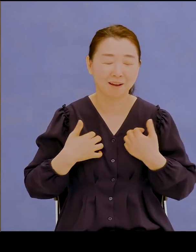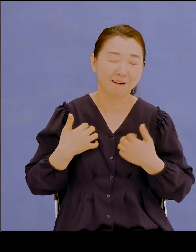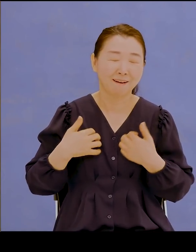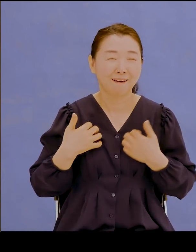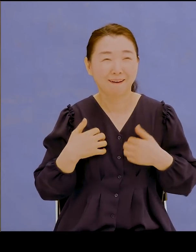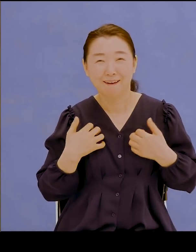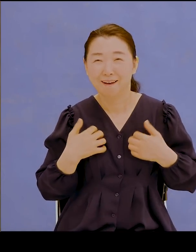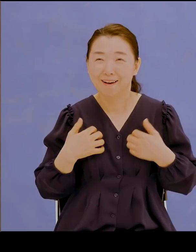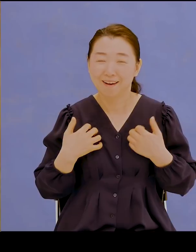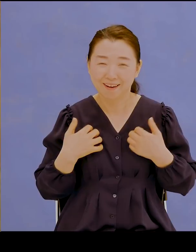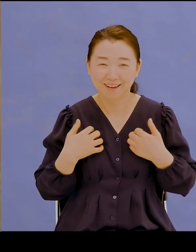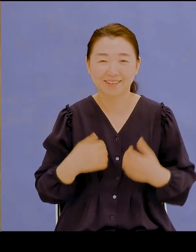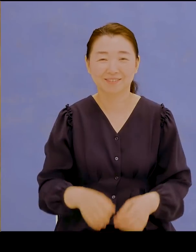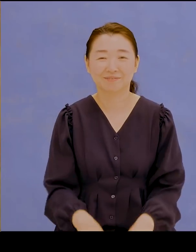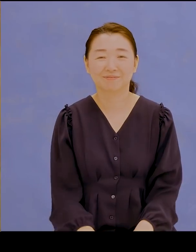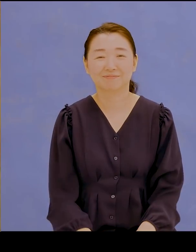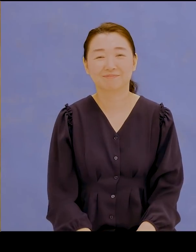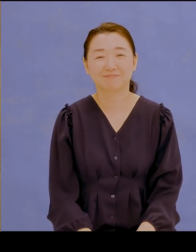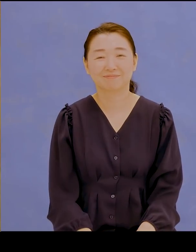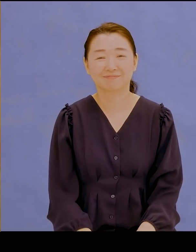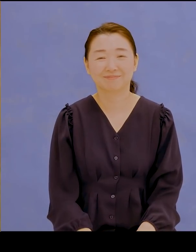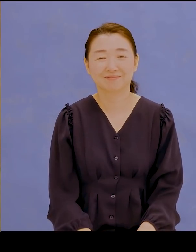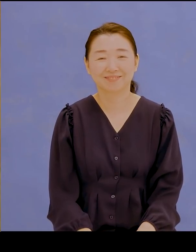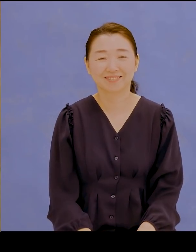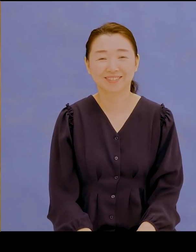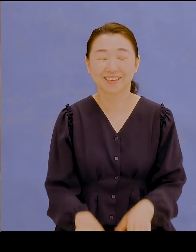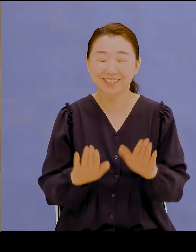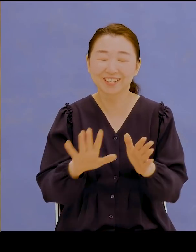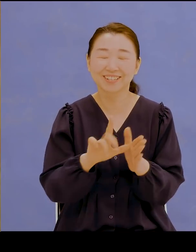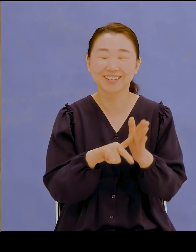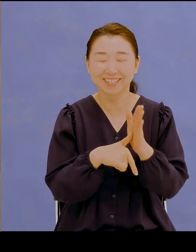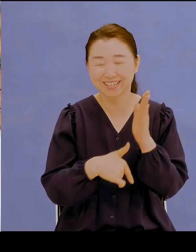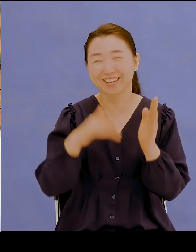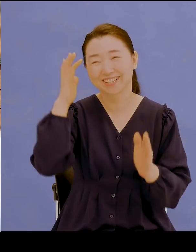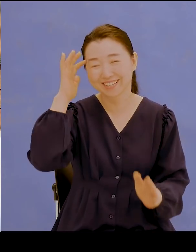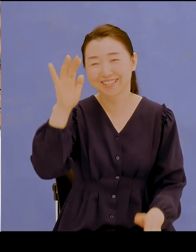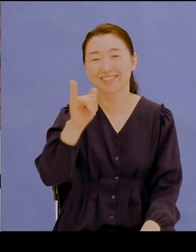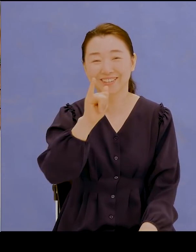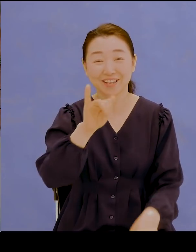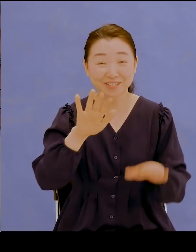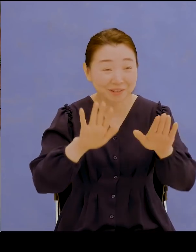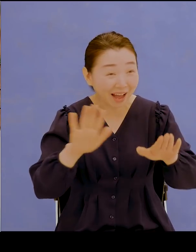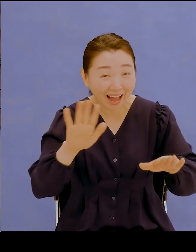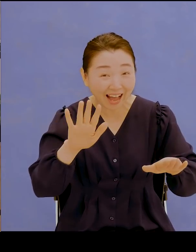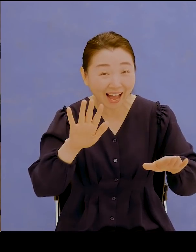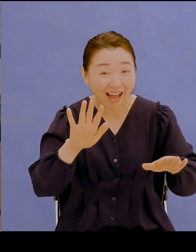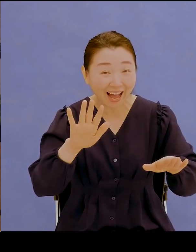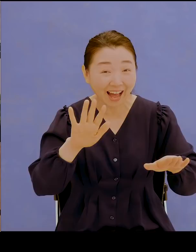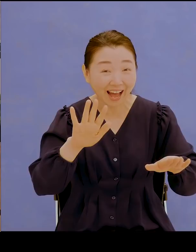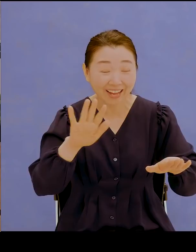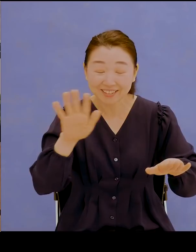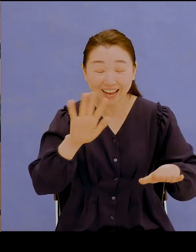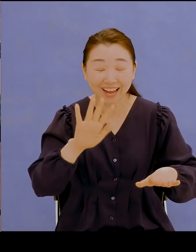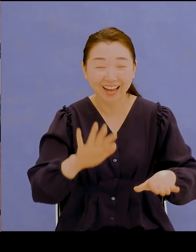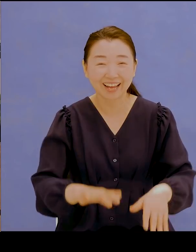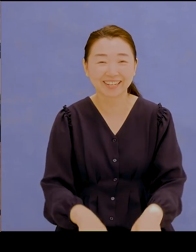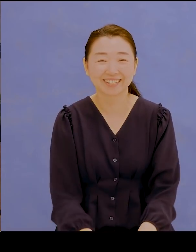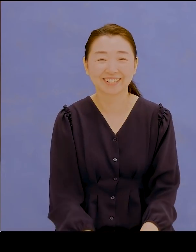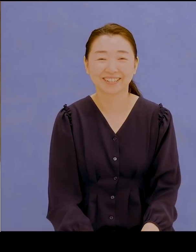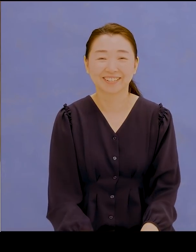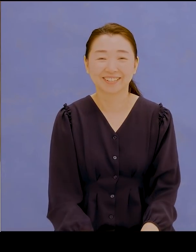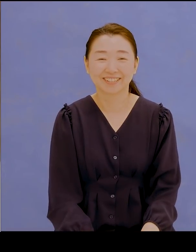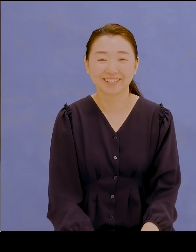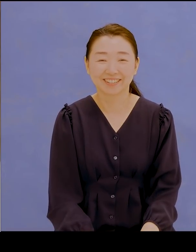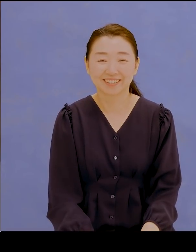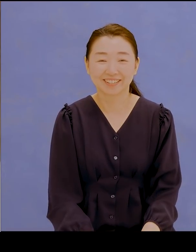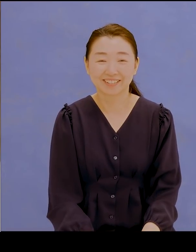주차를 못하고. 하여튼 그런 시간들이 그립네요. 왜 지금 요즘에 안 하시나 봐요. 요즘 이거 안 해요? 요즘에 뽕뽕뽕 안 나오나 봐요.